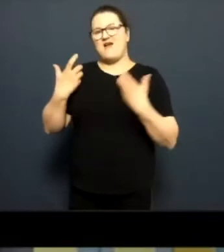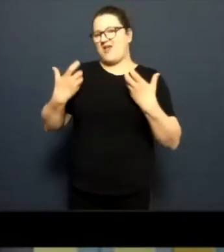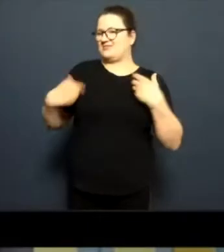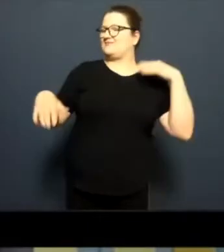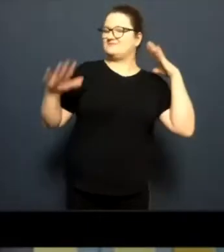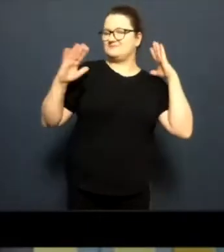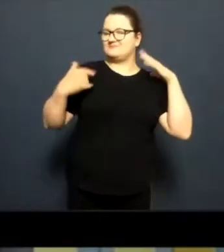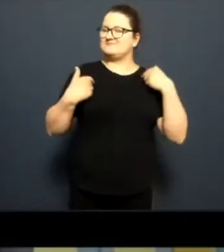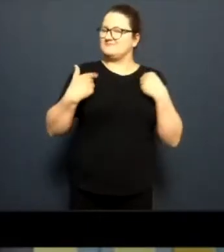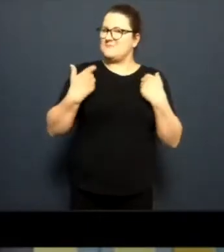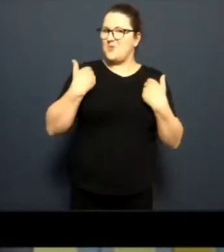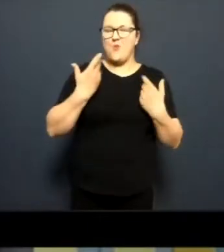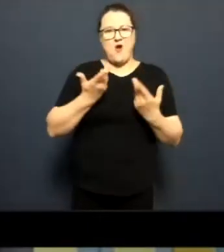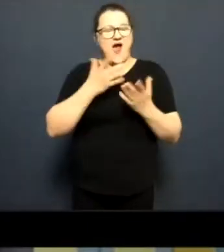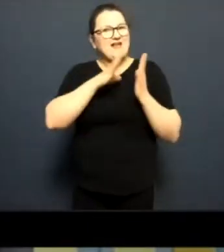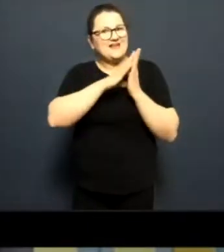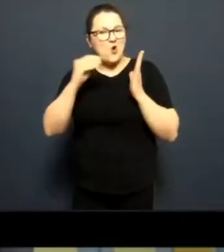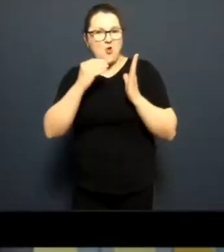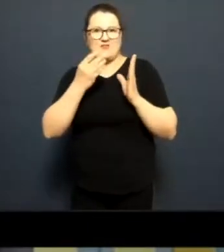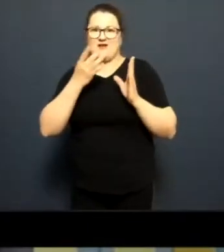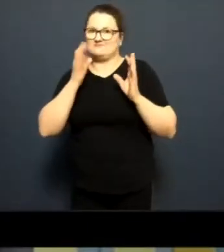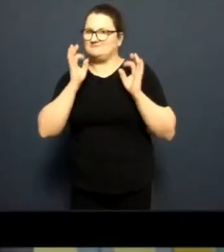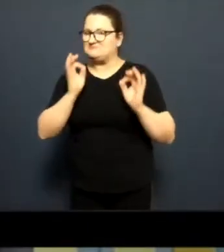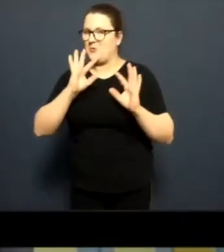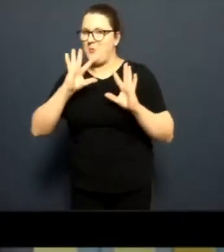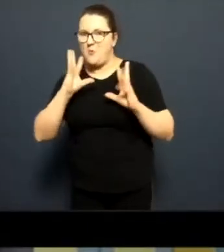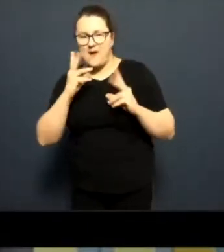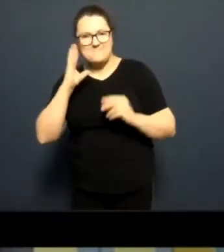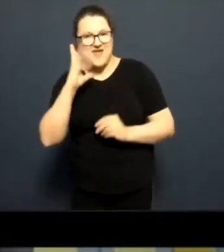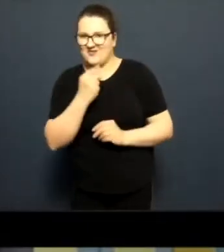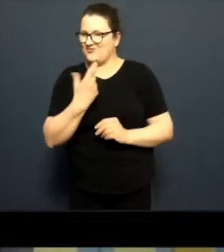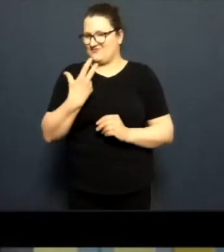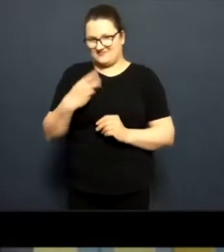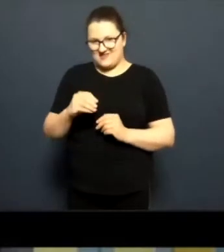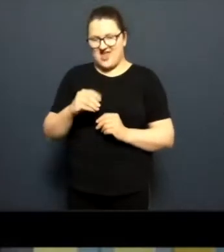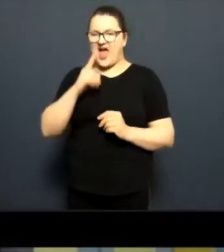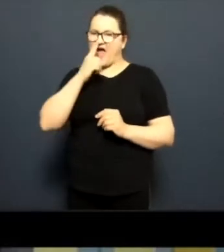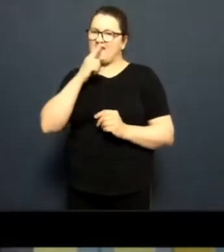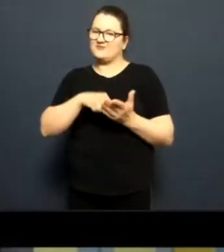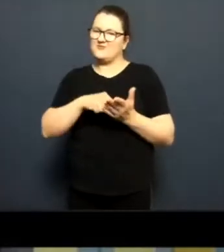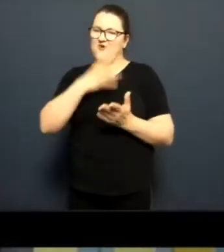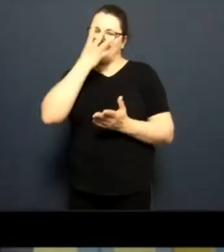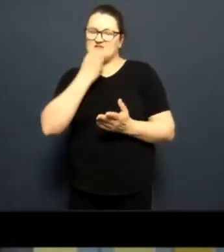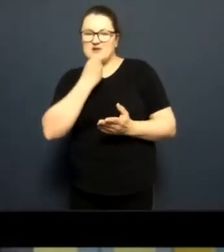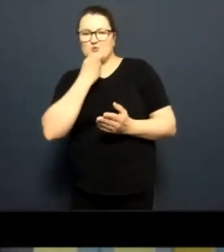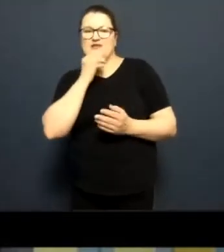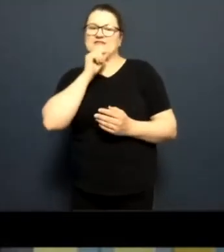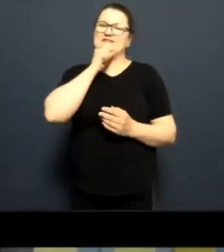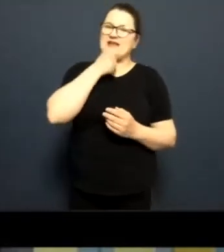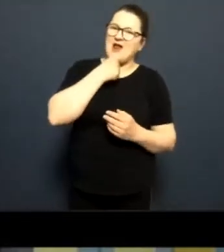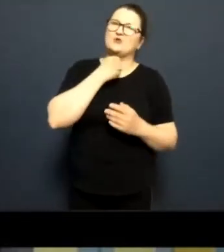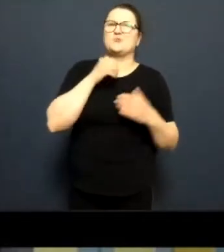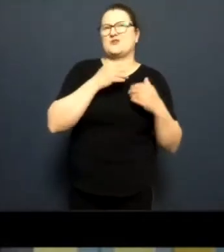mało ikoniczna piękność. Natomiast taki rodzaj wizerunku, no może nie w starości, ale ciała,